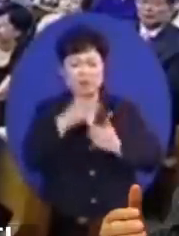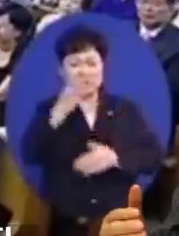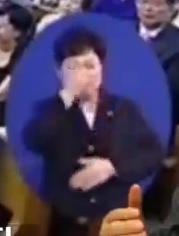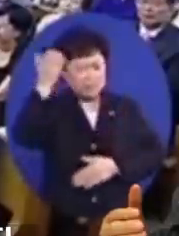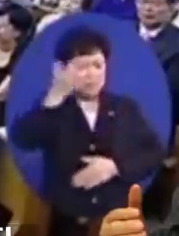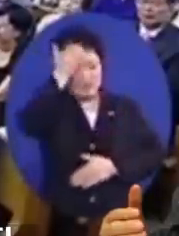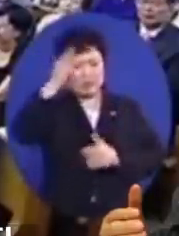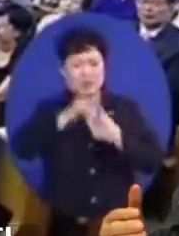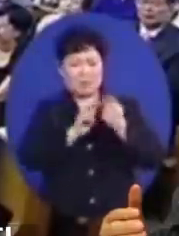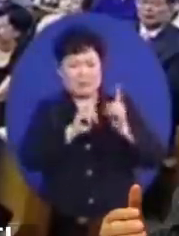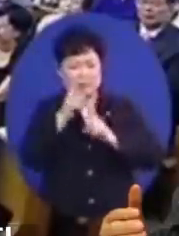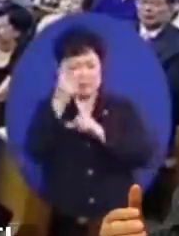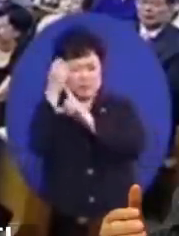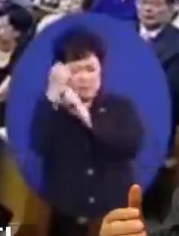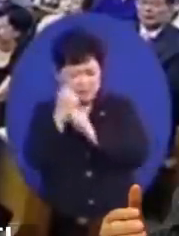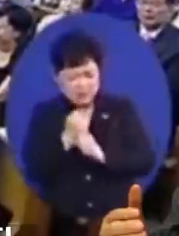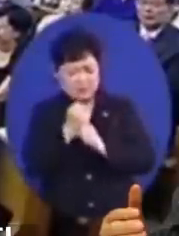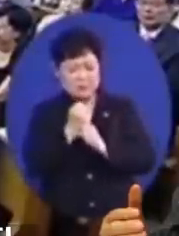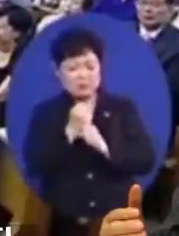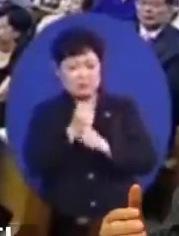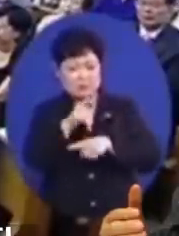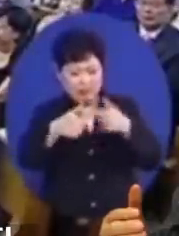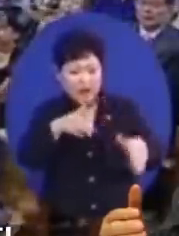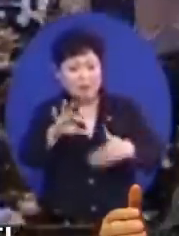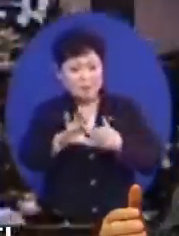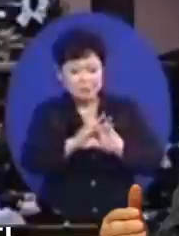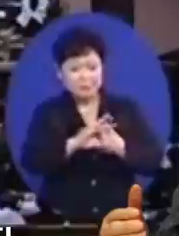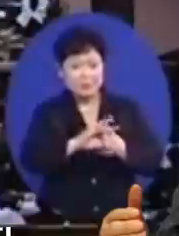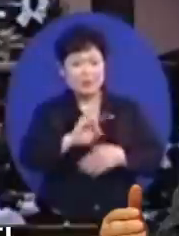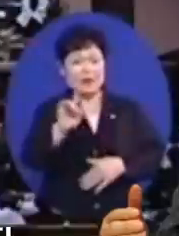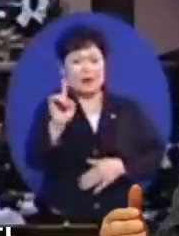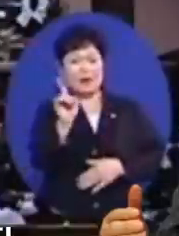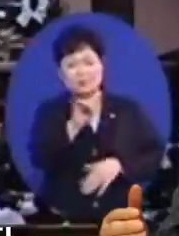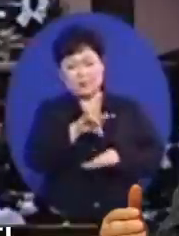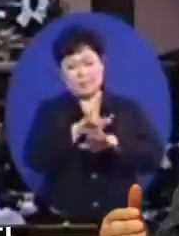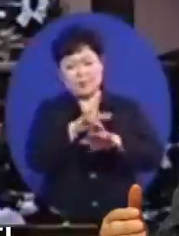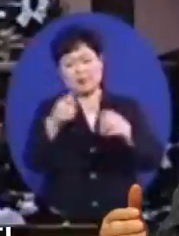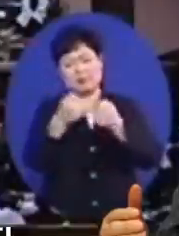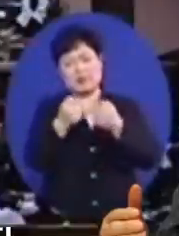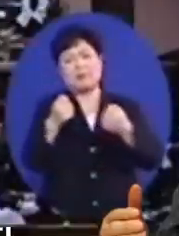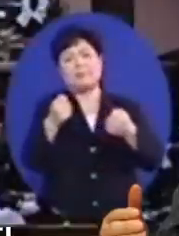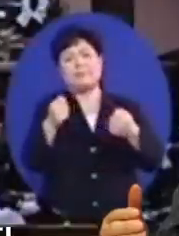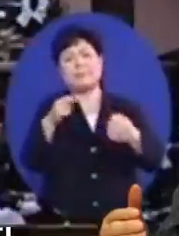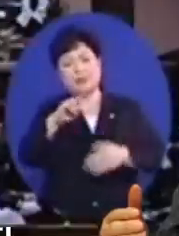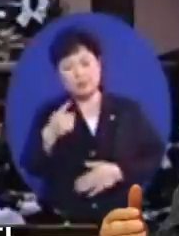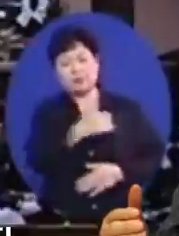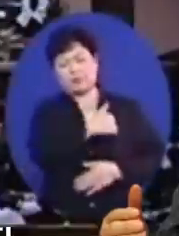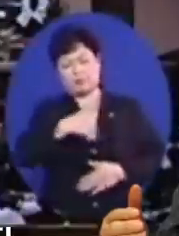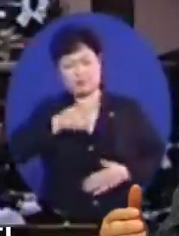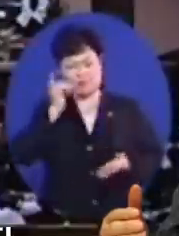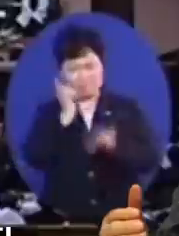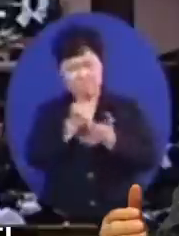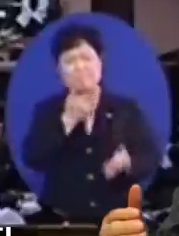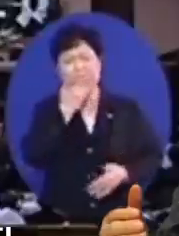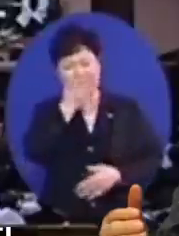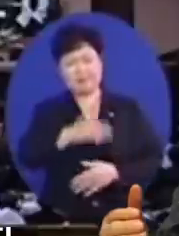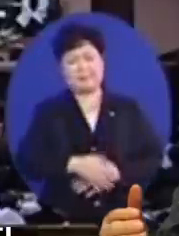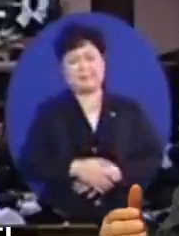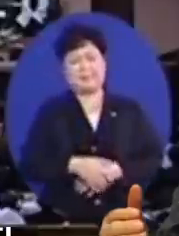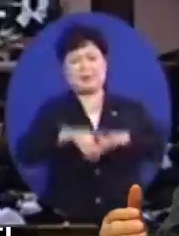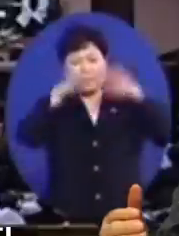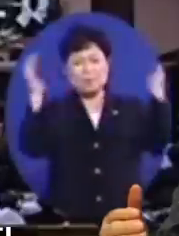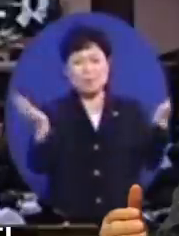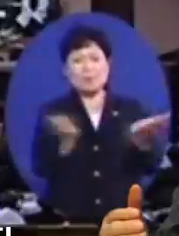성령님과 말씀에 의지하여 밀고 나가면 우리는 어떤 아말렉과의 싸움에도 능력히 이기고 말 것인 것입니다. 모든